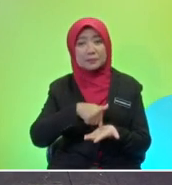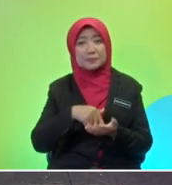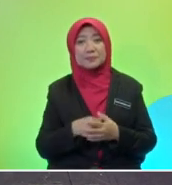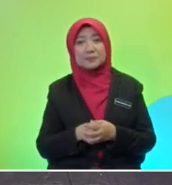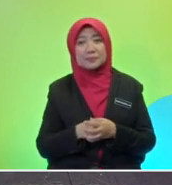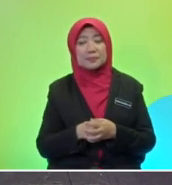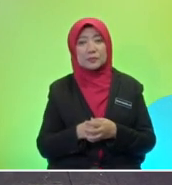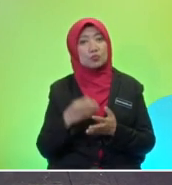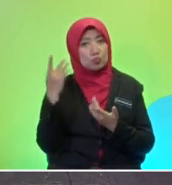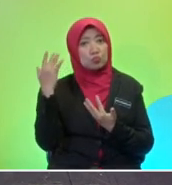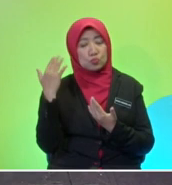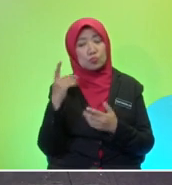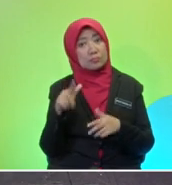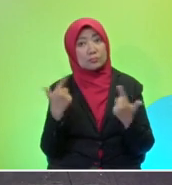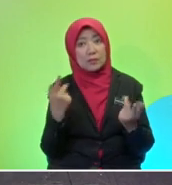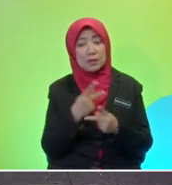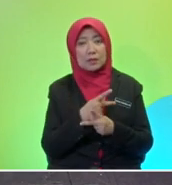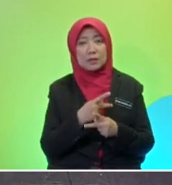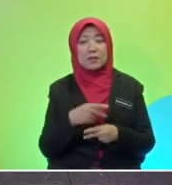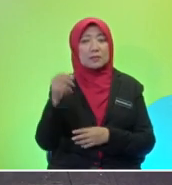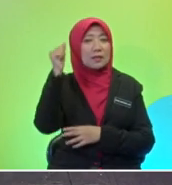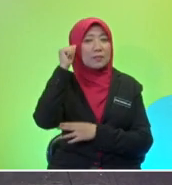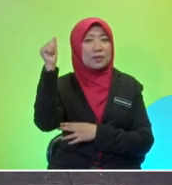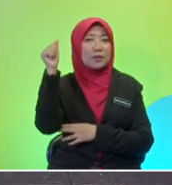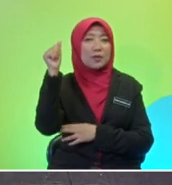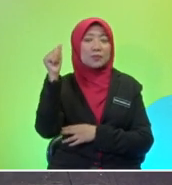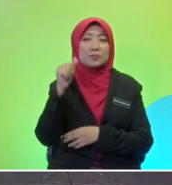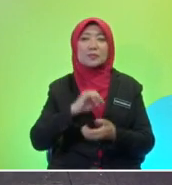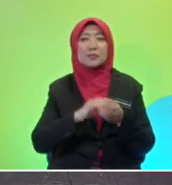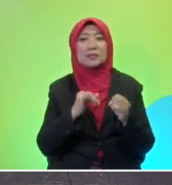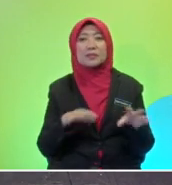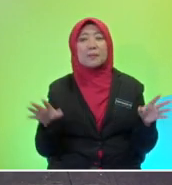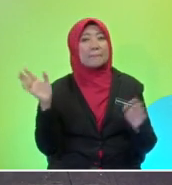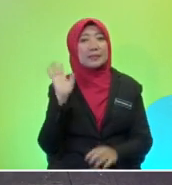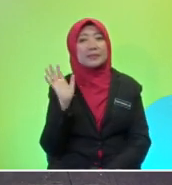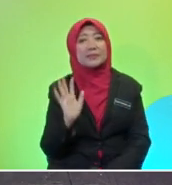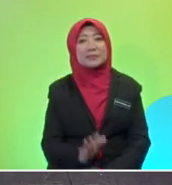episode akan datang Assalamualaikum dan salam sejahtera bye